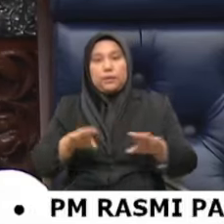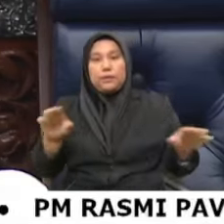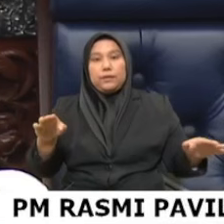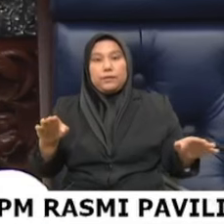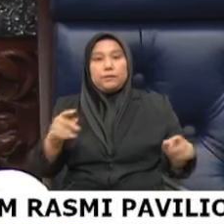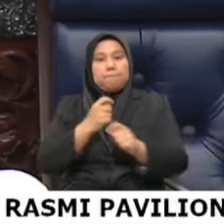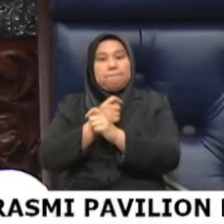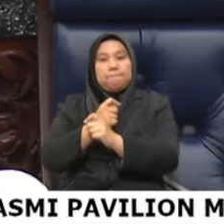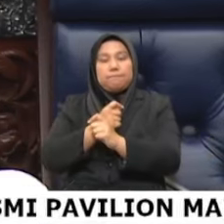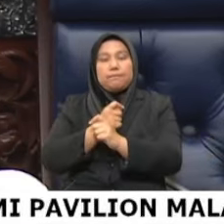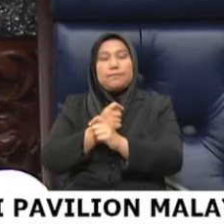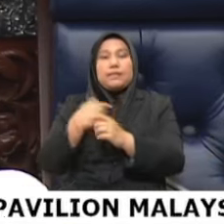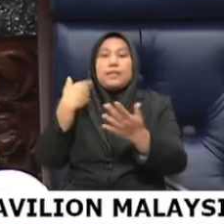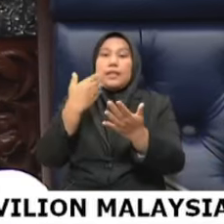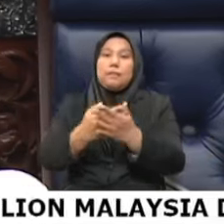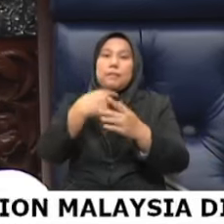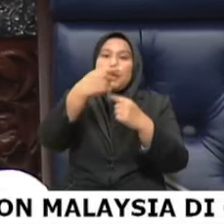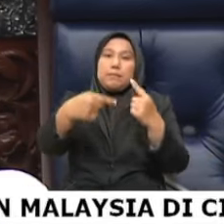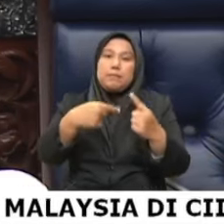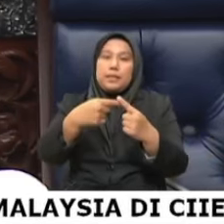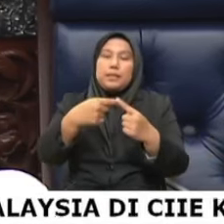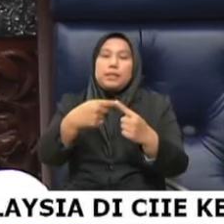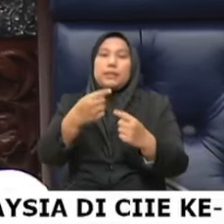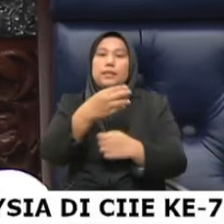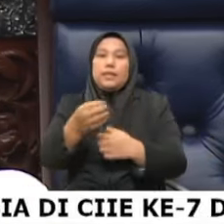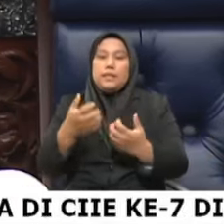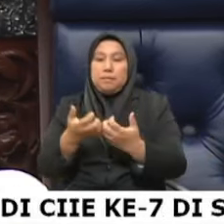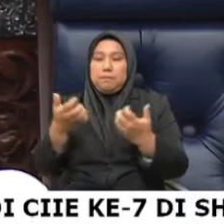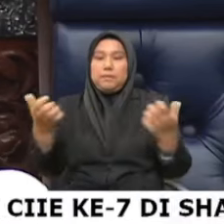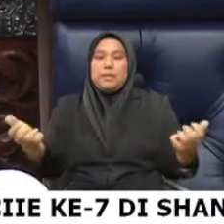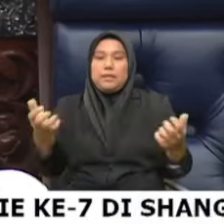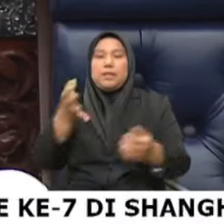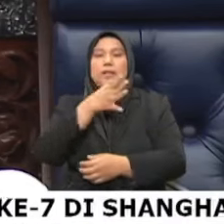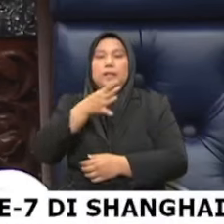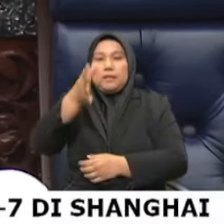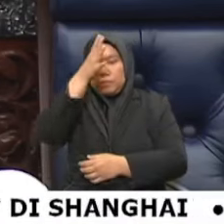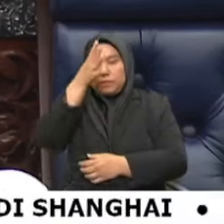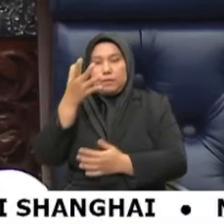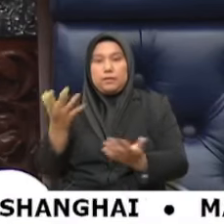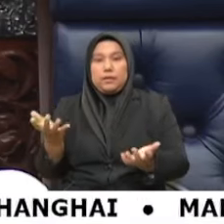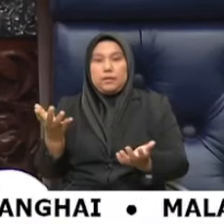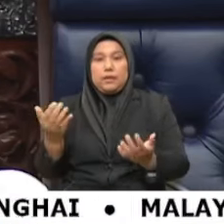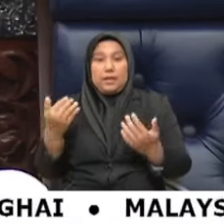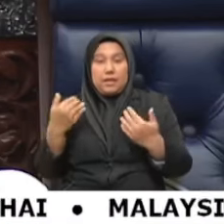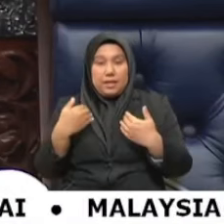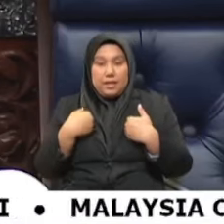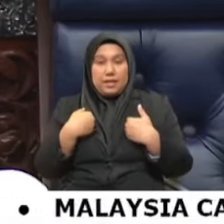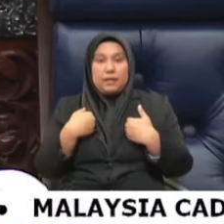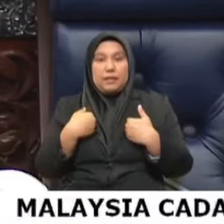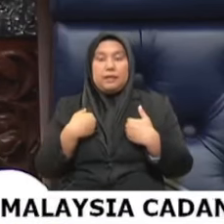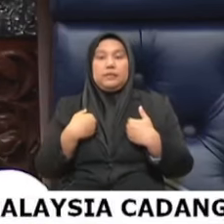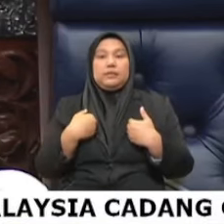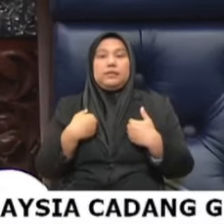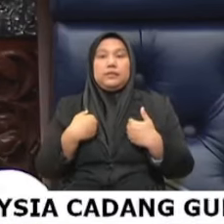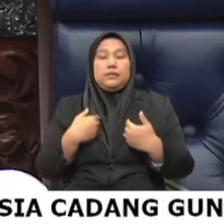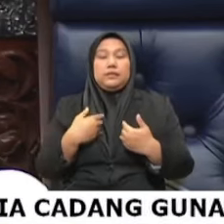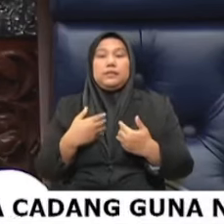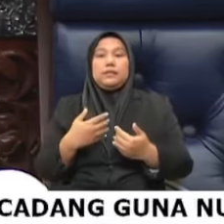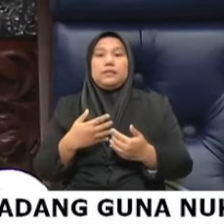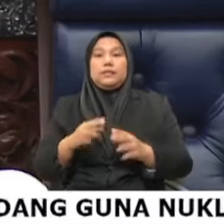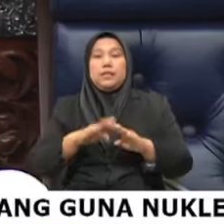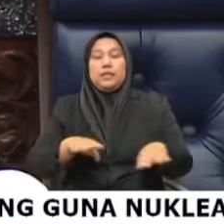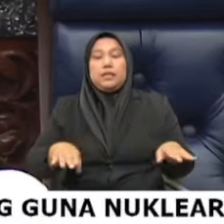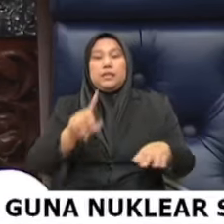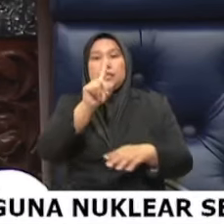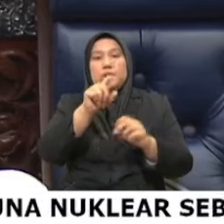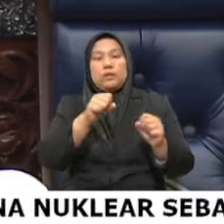bila mereka nak ditahan dan mereka dipisahkan daripada ibu bapa? Sebab ada kes anak-anak yang setahun setengah pun turut ditahan dan dipaksa